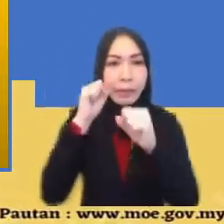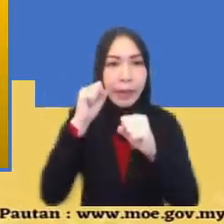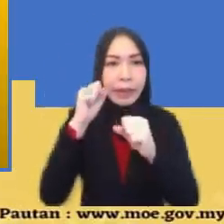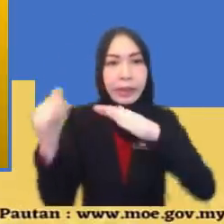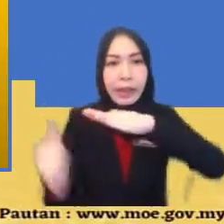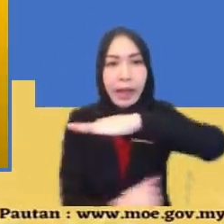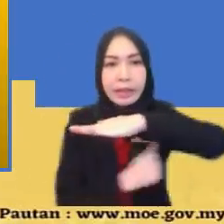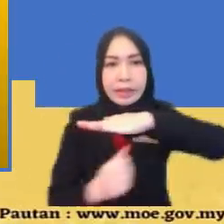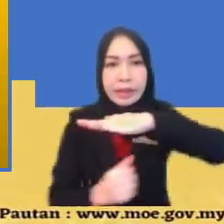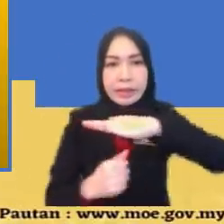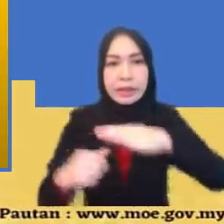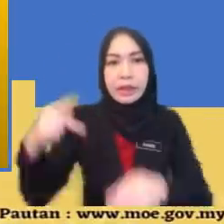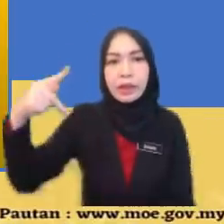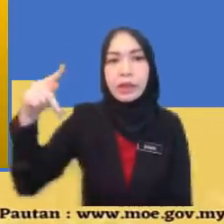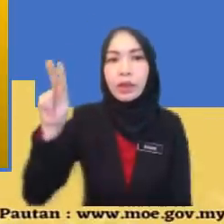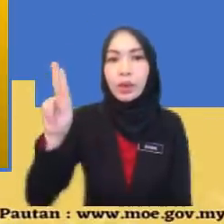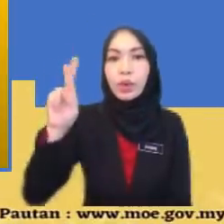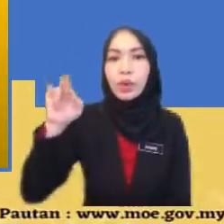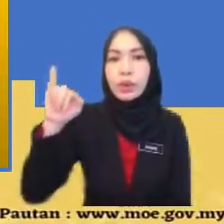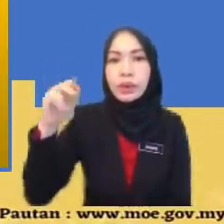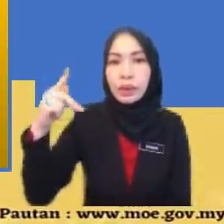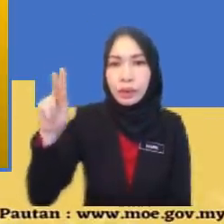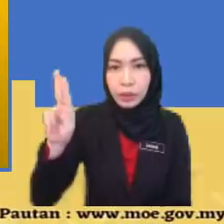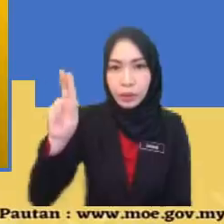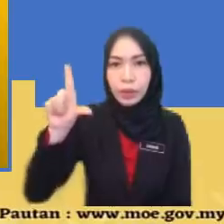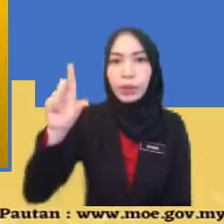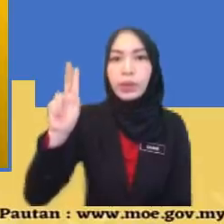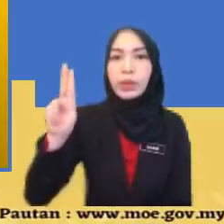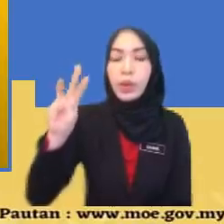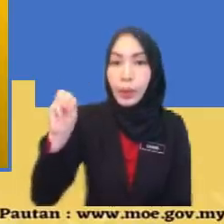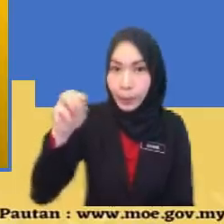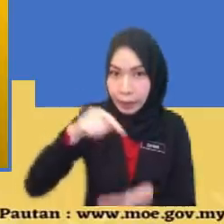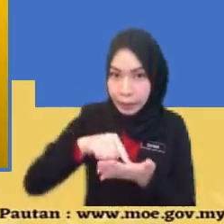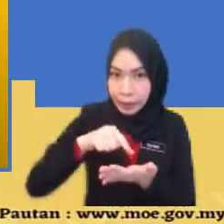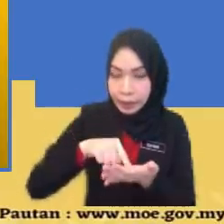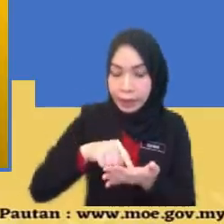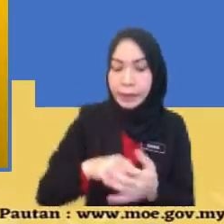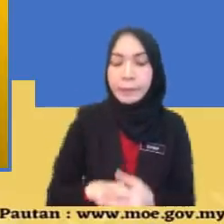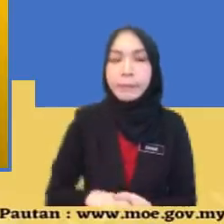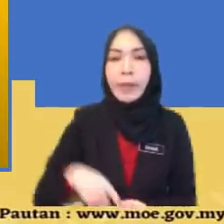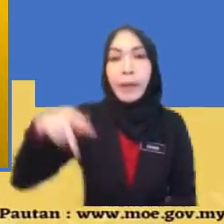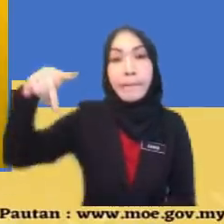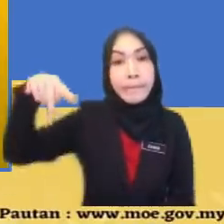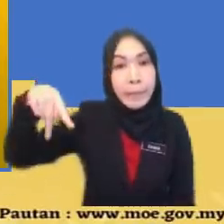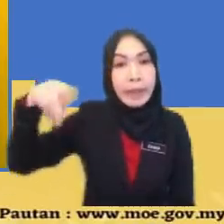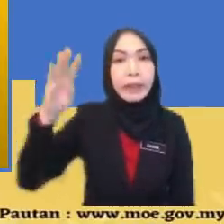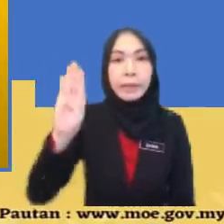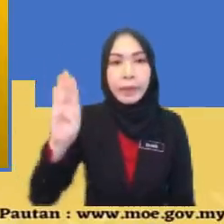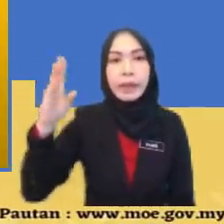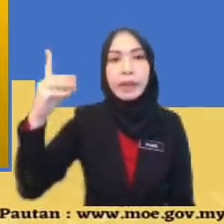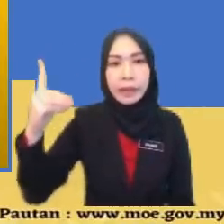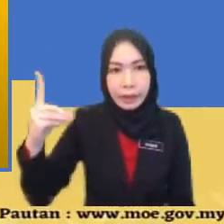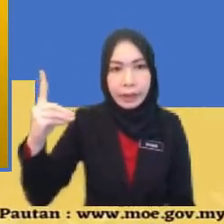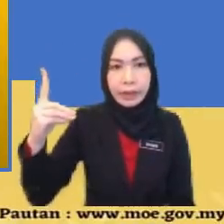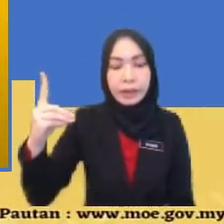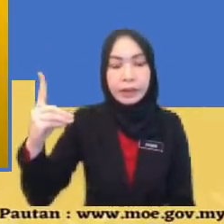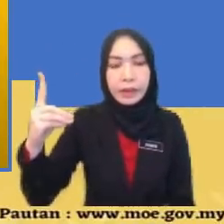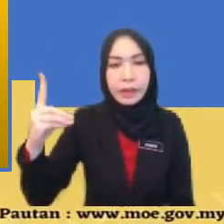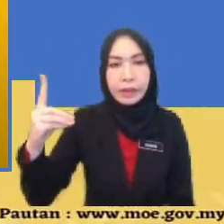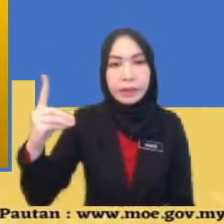contoh nama Puan penilaian akhir pentaksiran bilik darjah ataupun PBB juga dicadangkan untuk